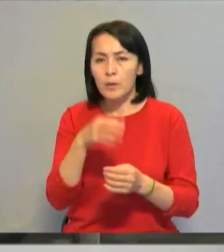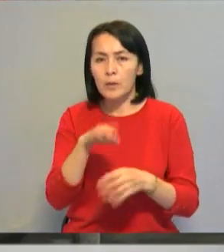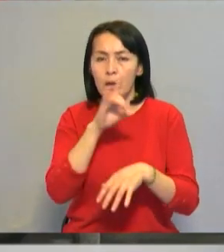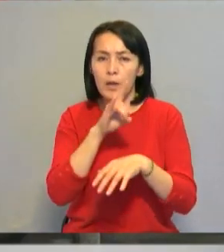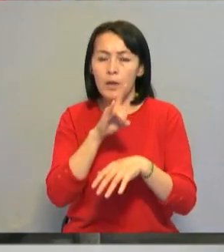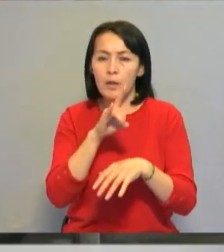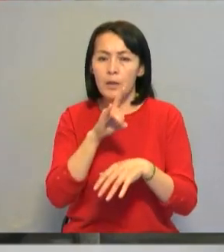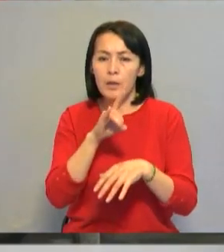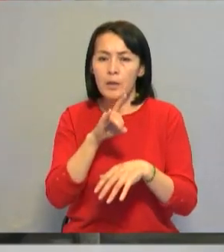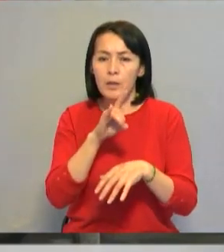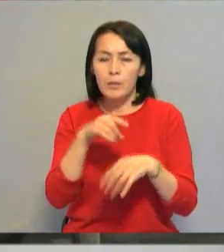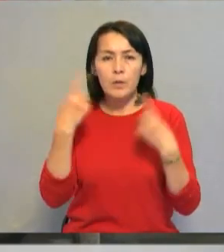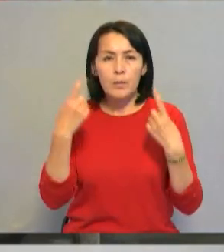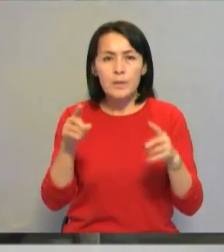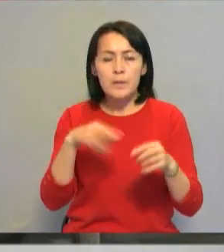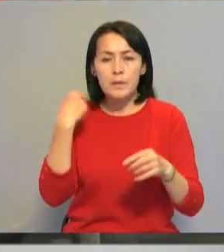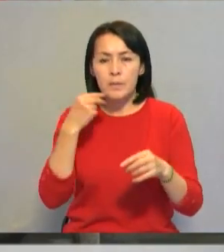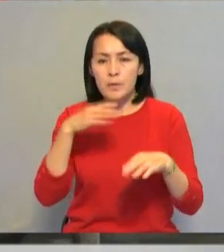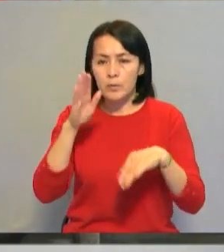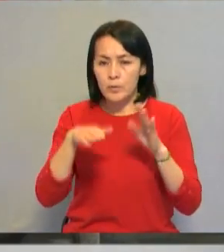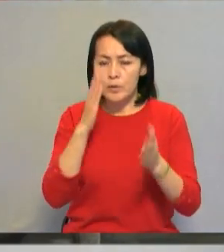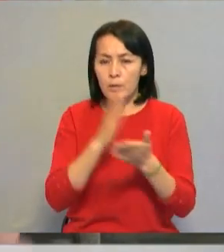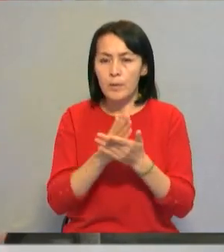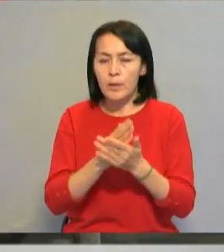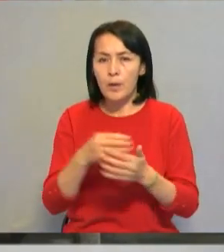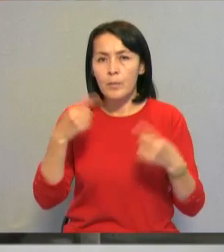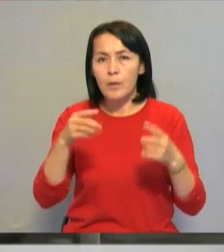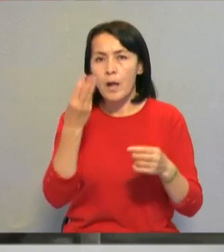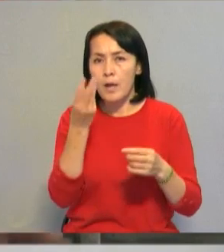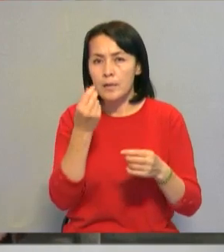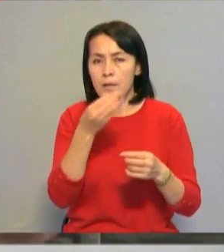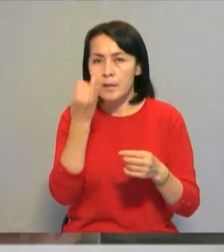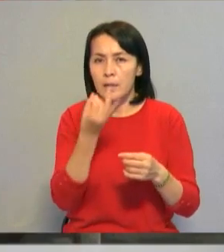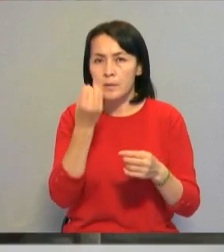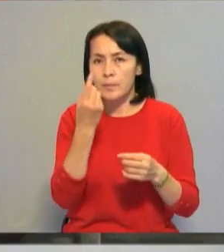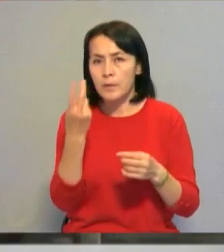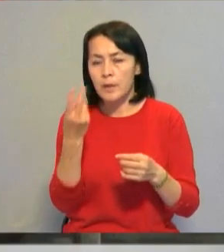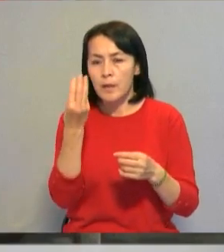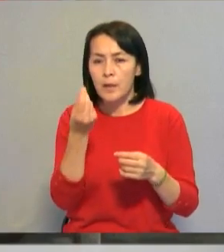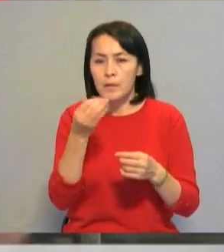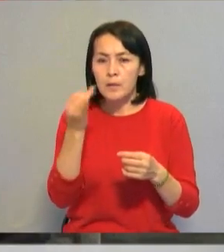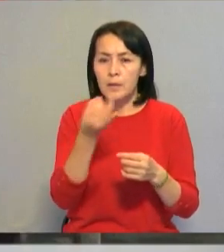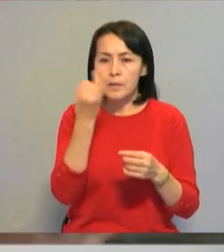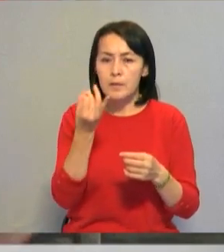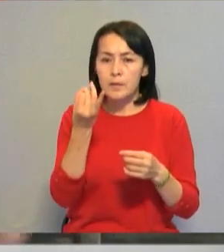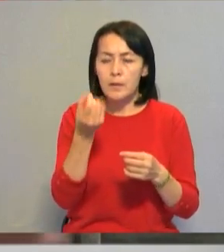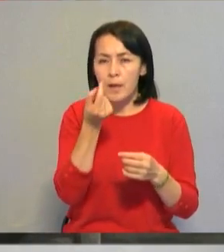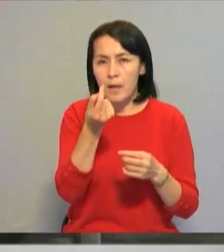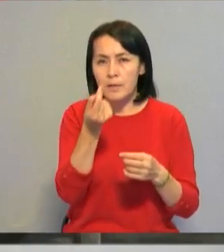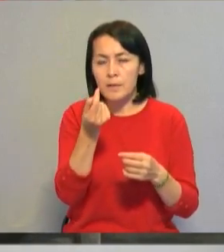келіп жатыр шетелден, бірақ олардың да сапасы жақсылары бар ішінде. Біреулер ақшасына қызығып, бір екеңгесіне қызығып,